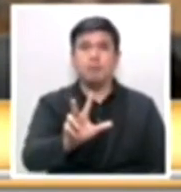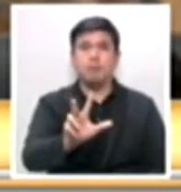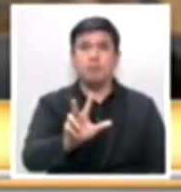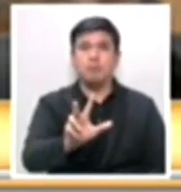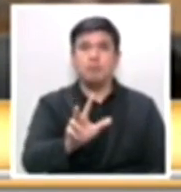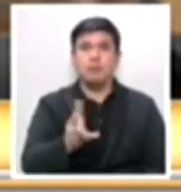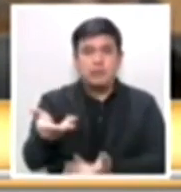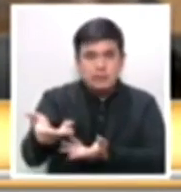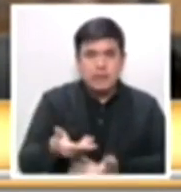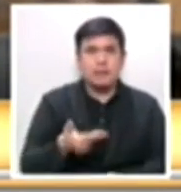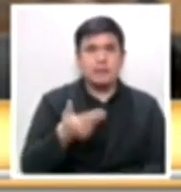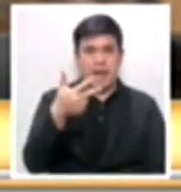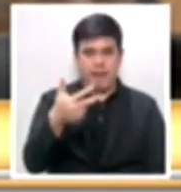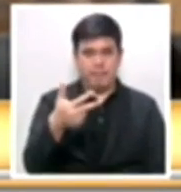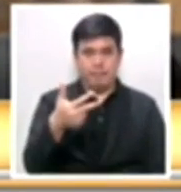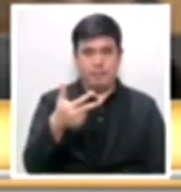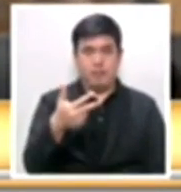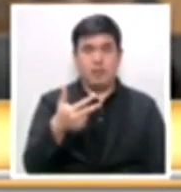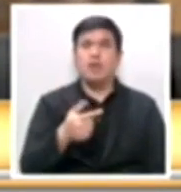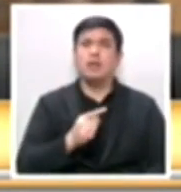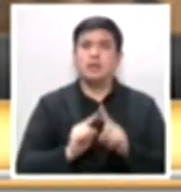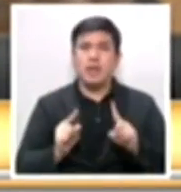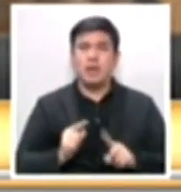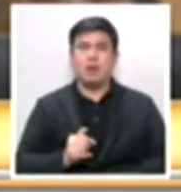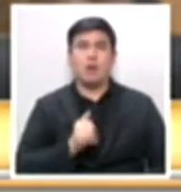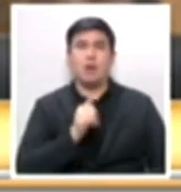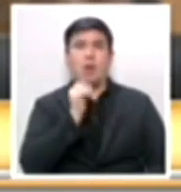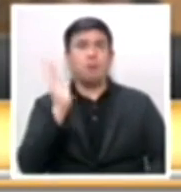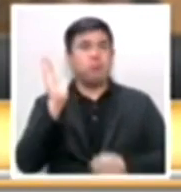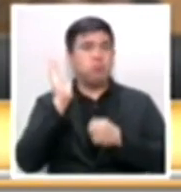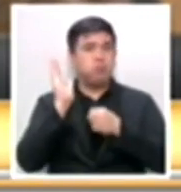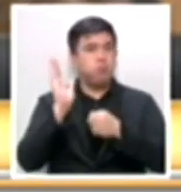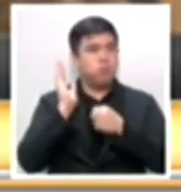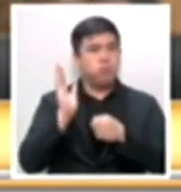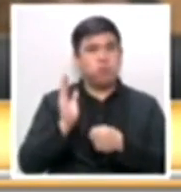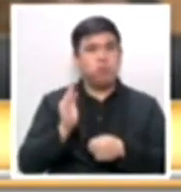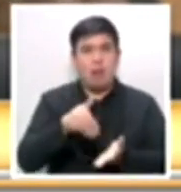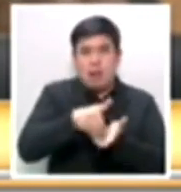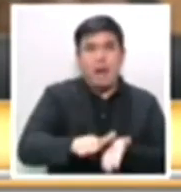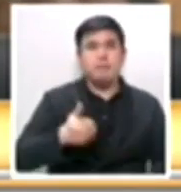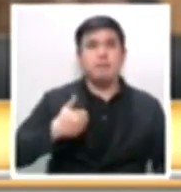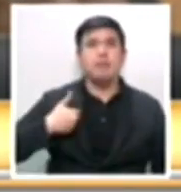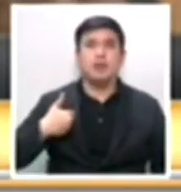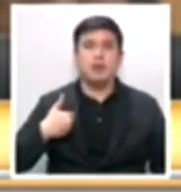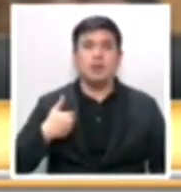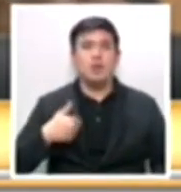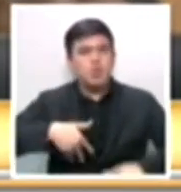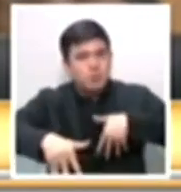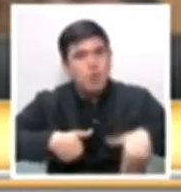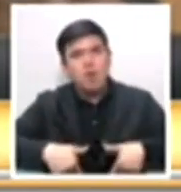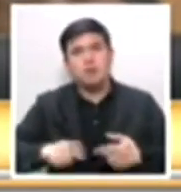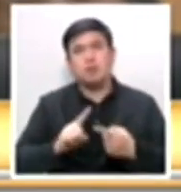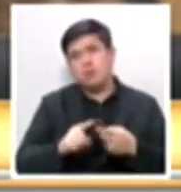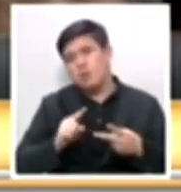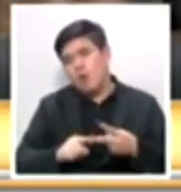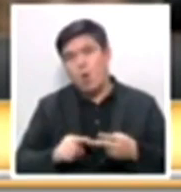ม่ได้ถูกรับเชิญทั้ง3ครั้งแน่นอนการเข้าไปเวทีรับฟังความคิดเห็นถูกไล่ออกมาทั้งชาวบ้านประ